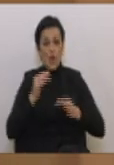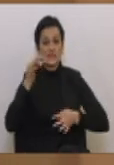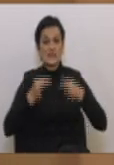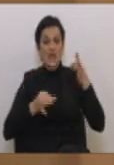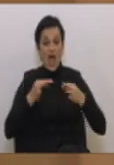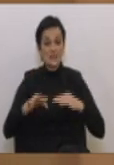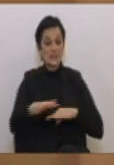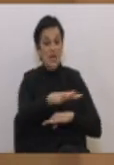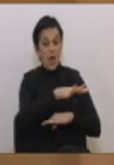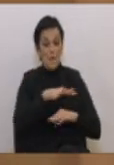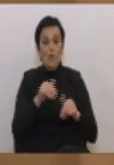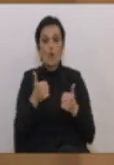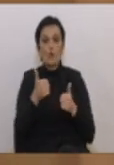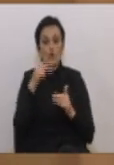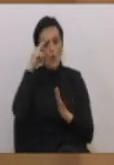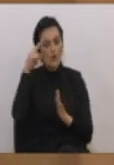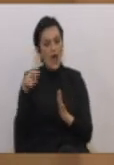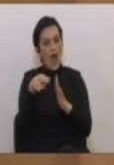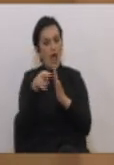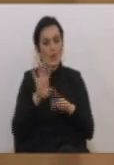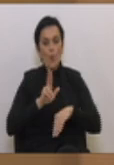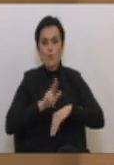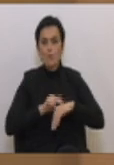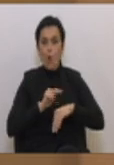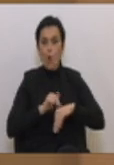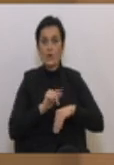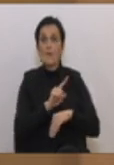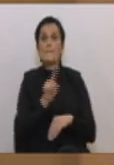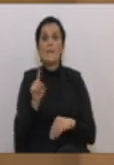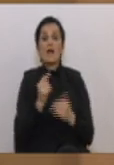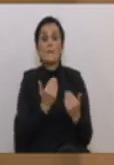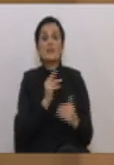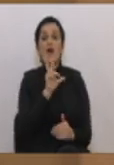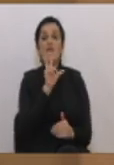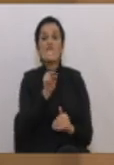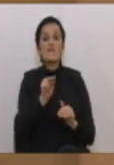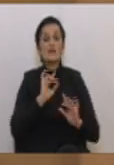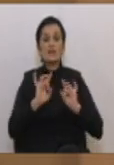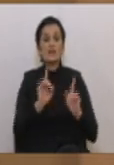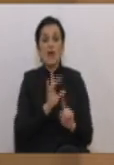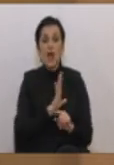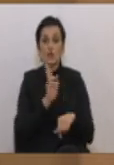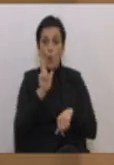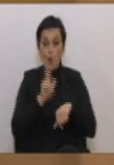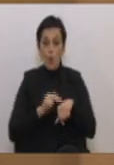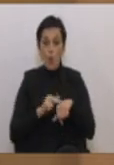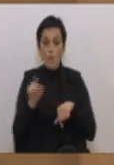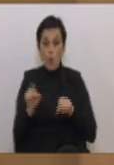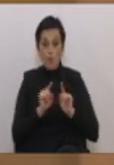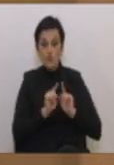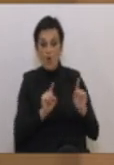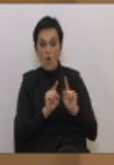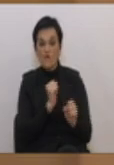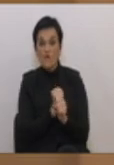და ნახეთ როგორ არემორჩილებოდნენ პოლიციას. მაგრამ რა იყო მათი ნარატივი? რომ პოლიცია აწყობდა პროვოკაციებს